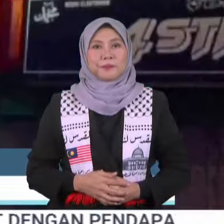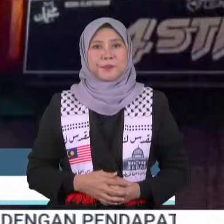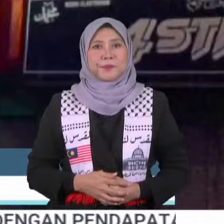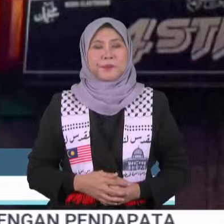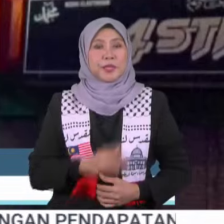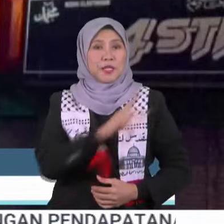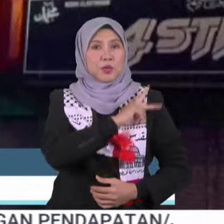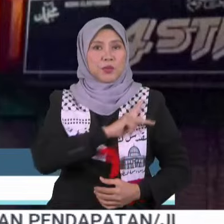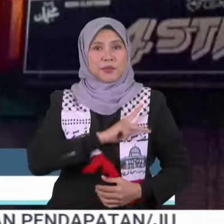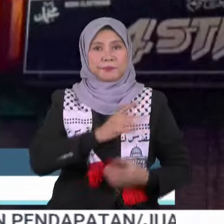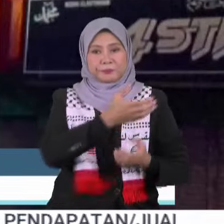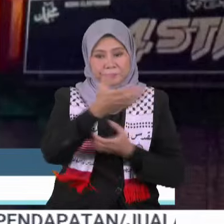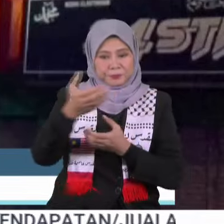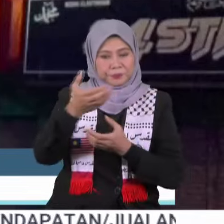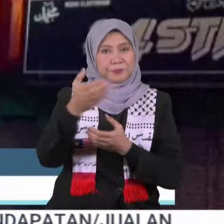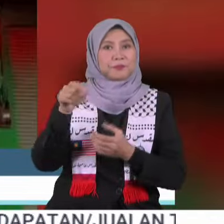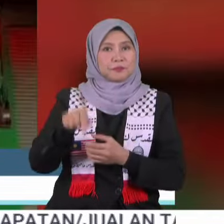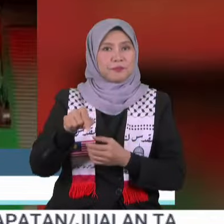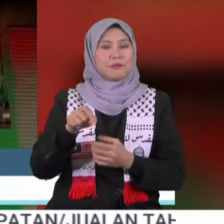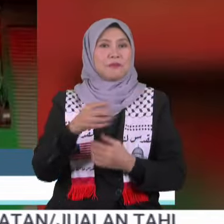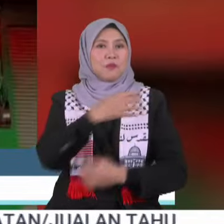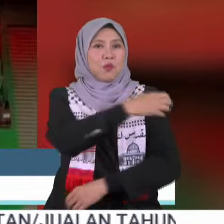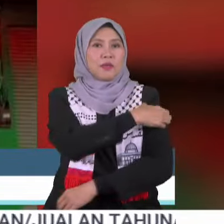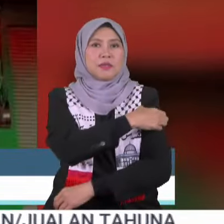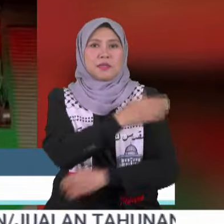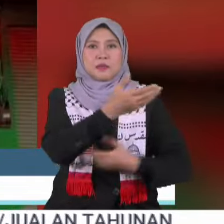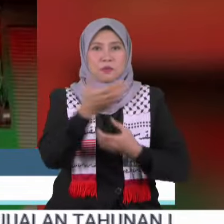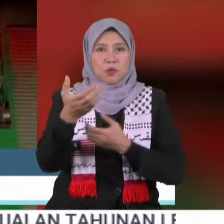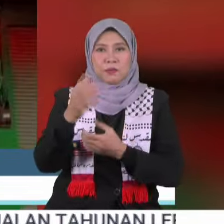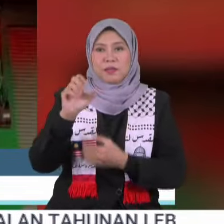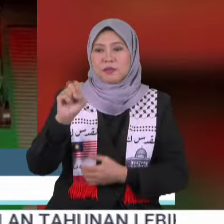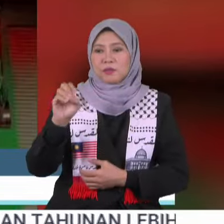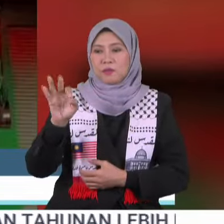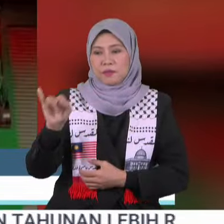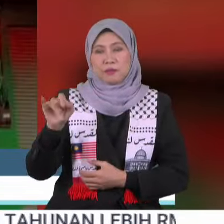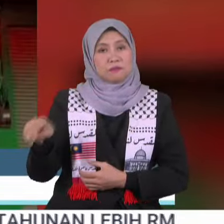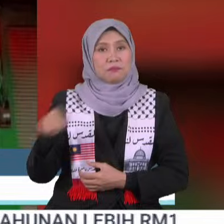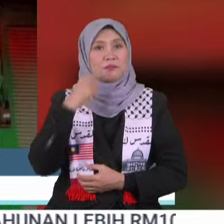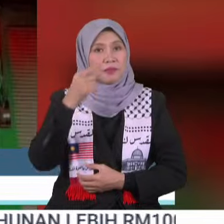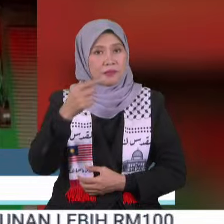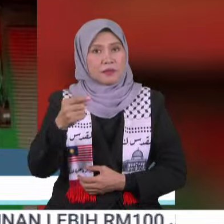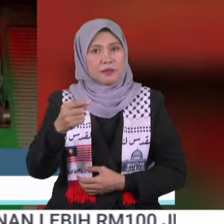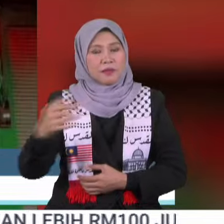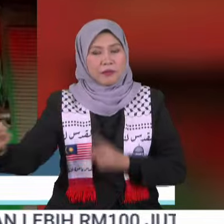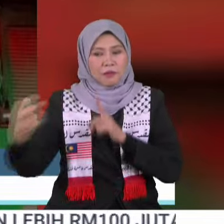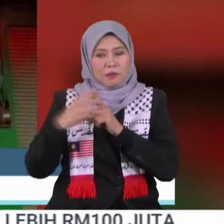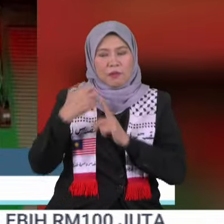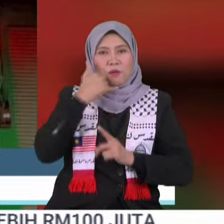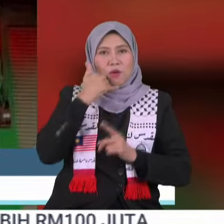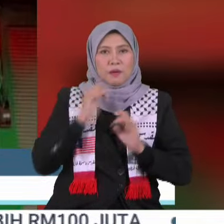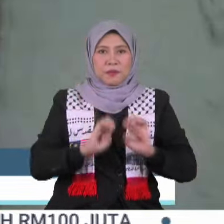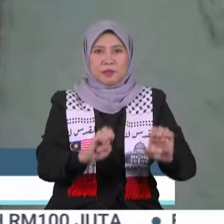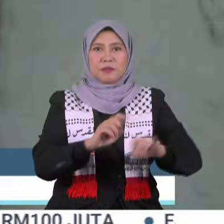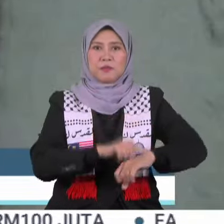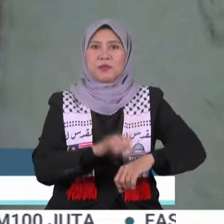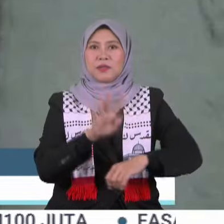Komando Operasi Kanan Zon 3 JBPM Kedah, Penguasa Bomba Muhammad Sofi Abdul Wahab berkata, panggilan kecemasan diterima